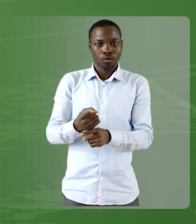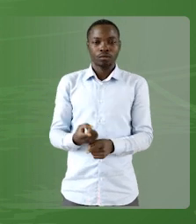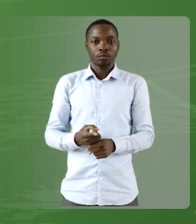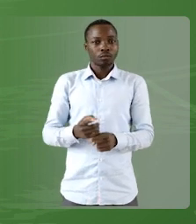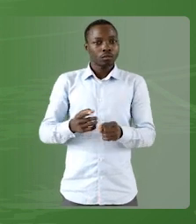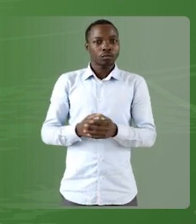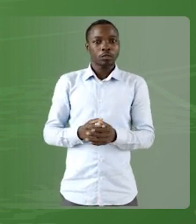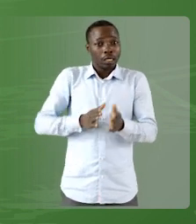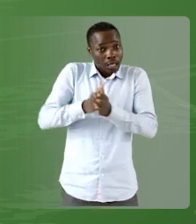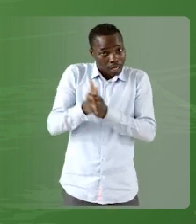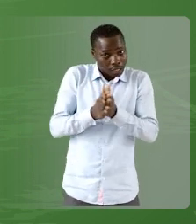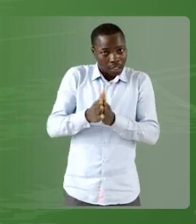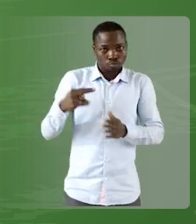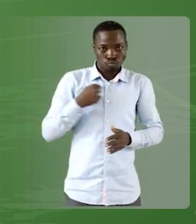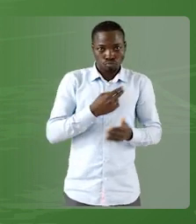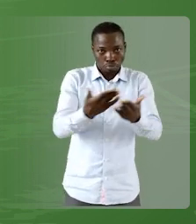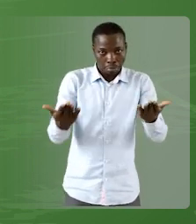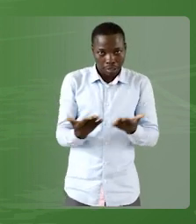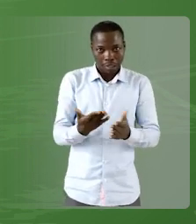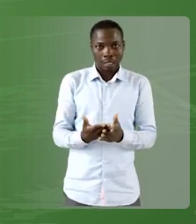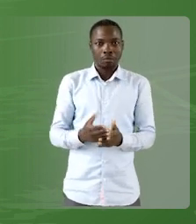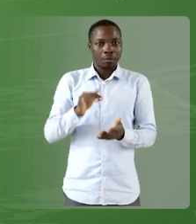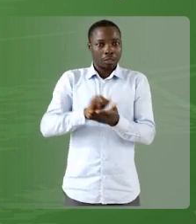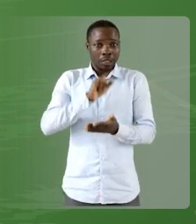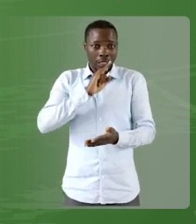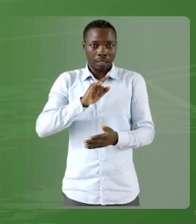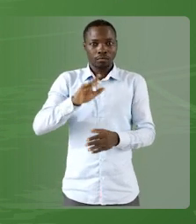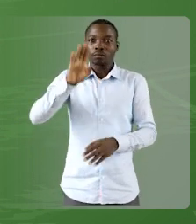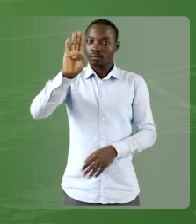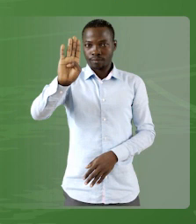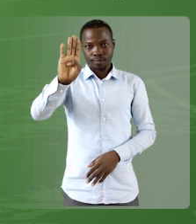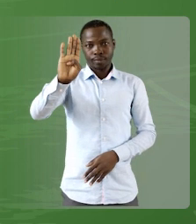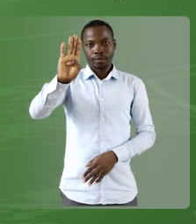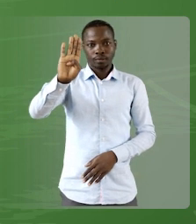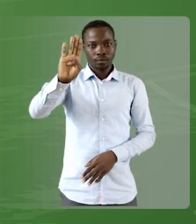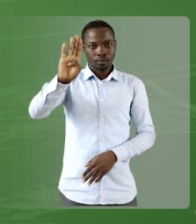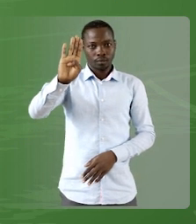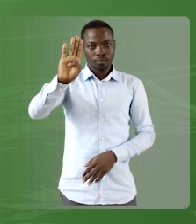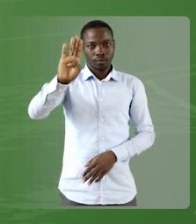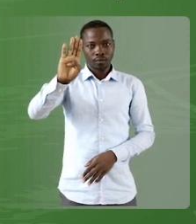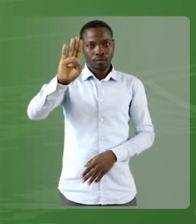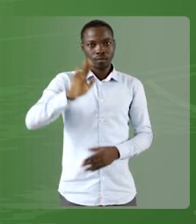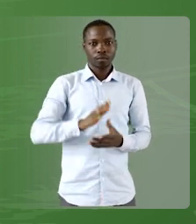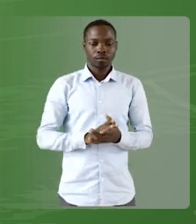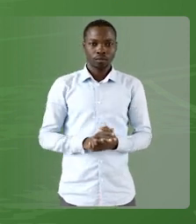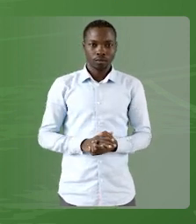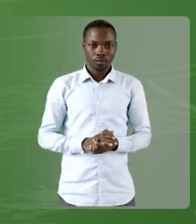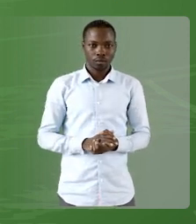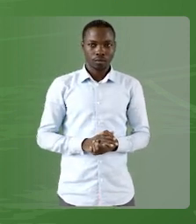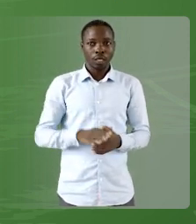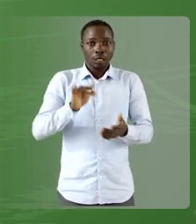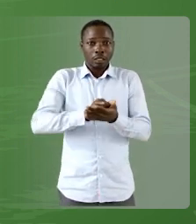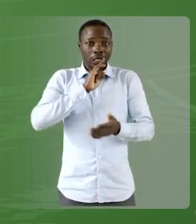intéresse ici, porte la lettre D. Ainsi donc, c'est